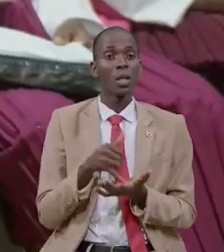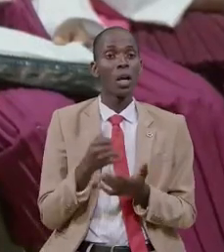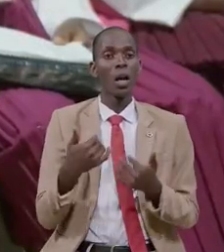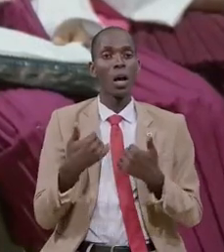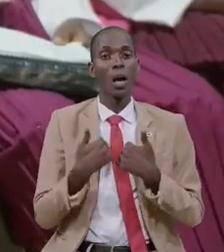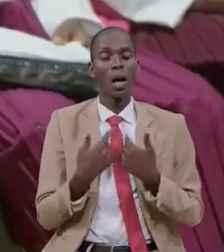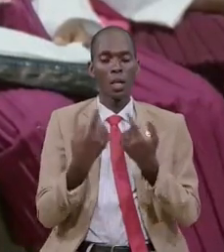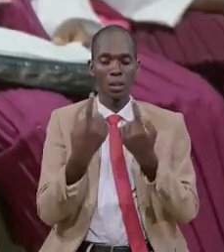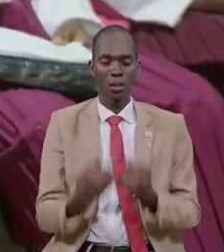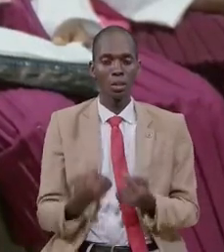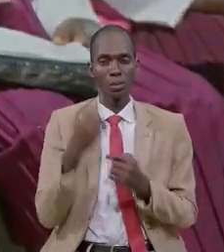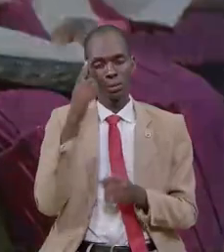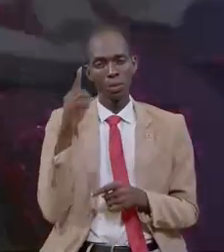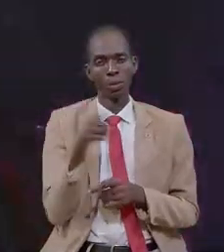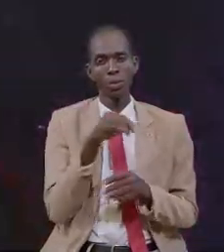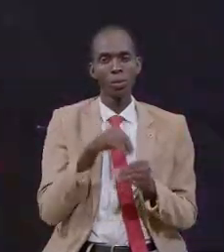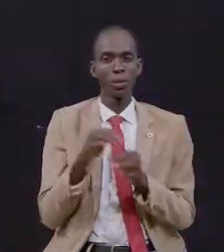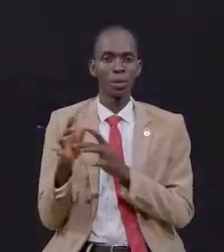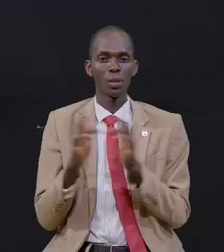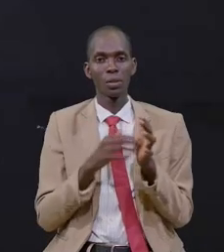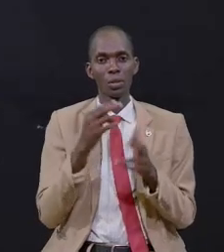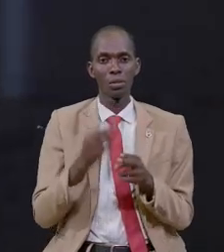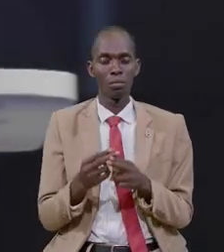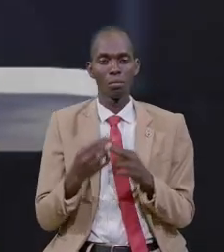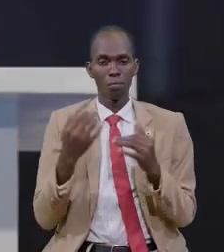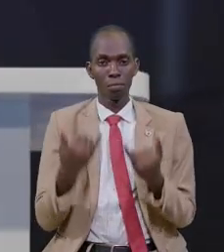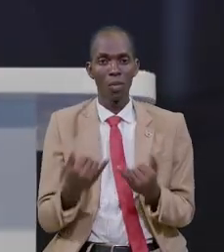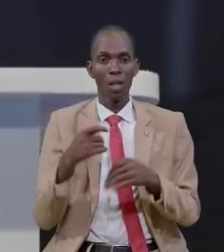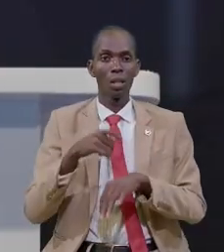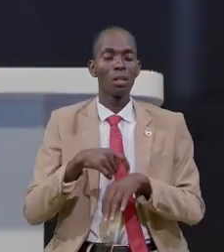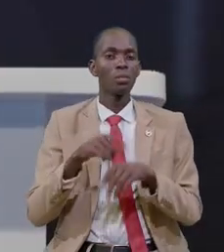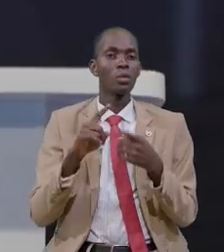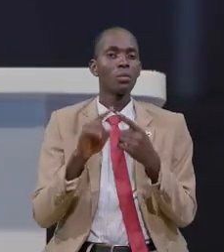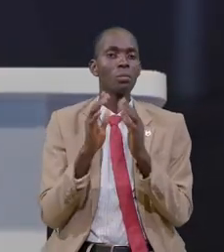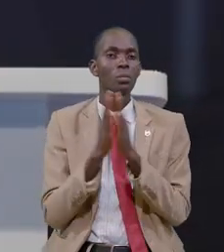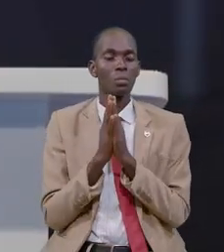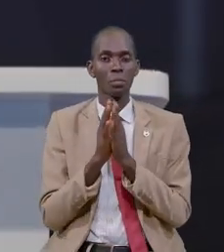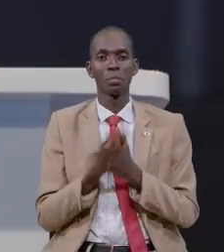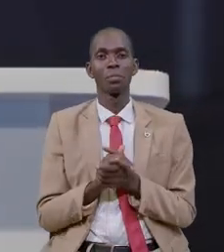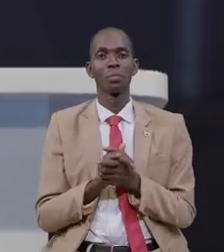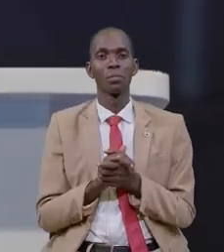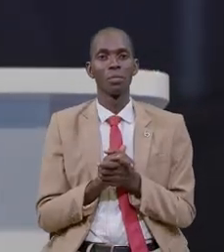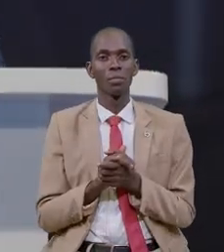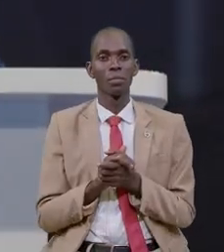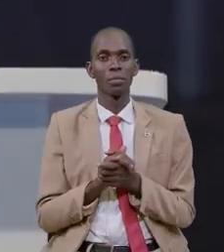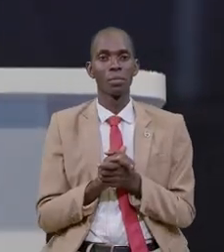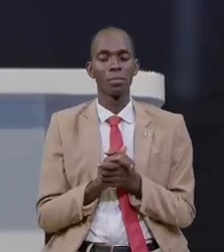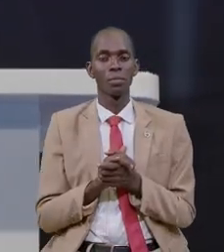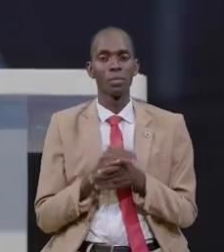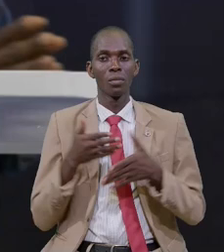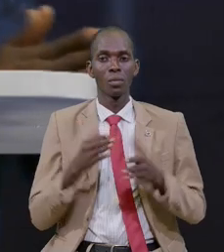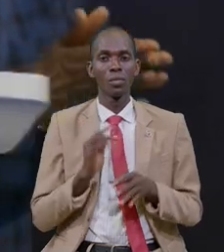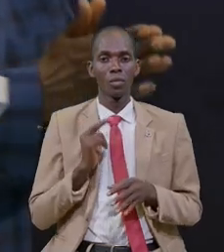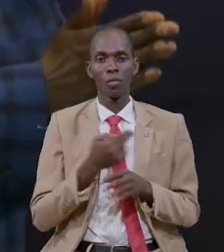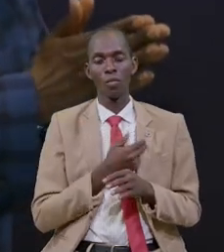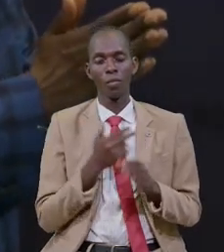C'est venu. La tête baissée, les yeux fermés. La tête